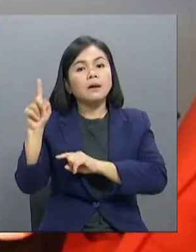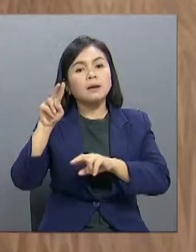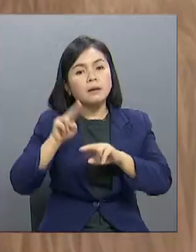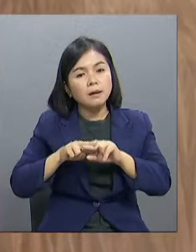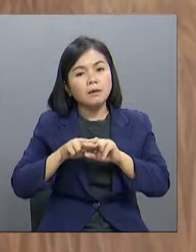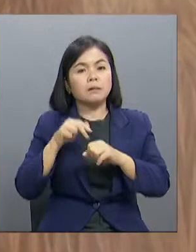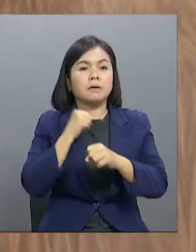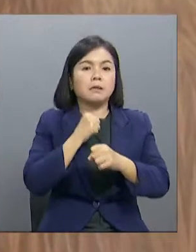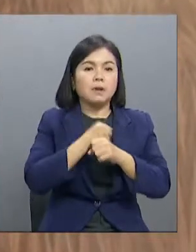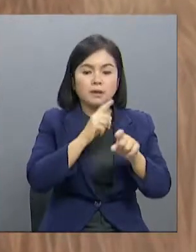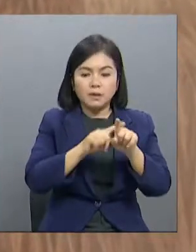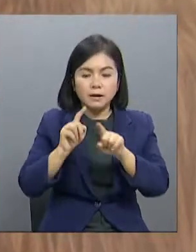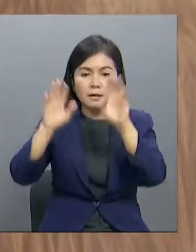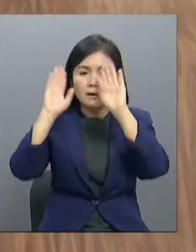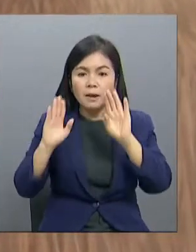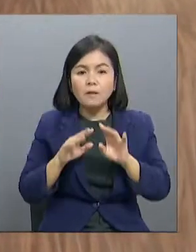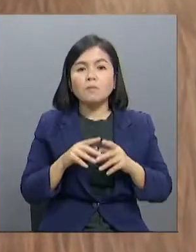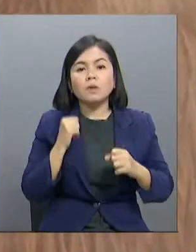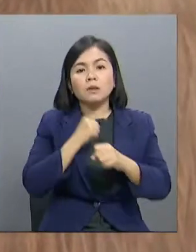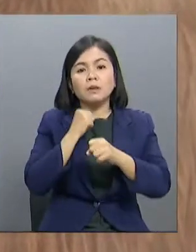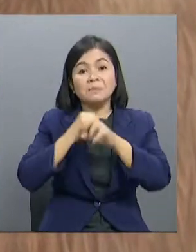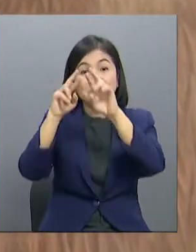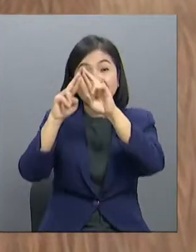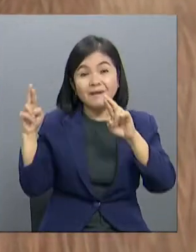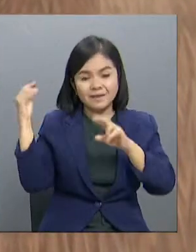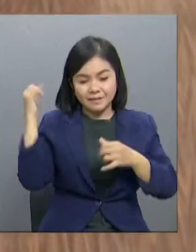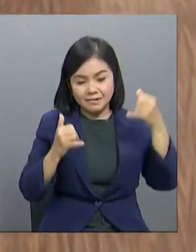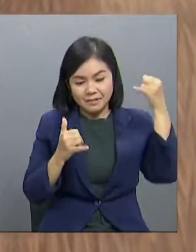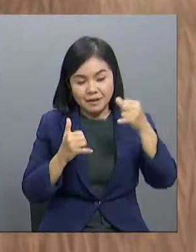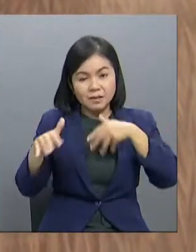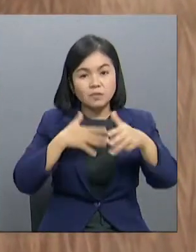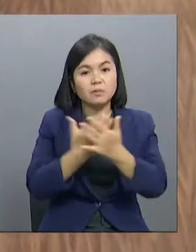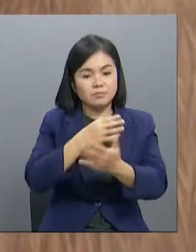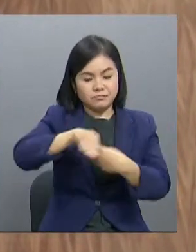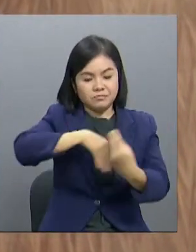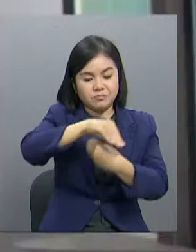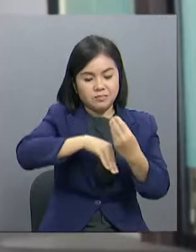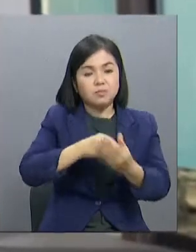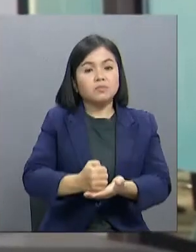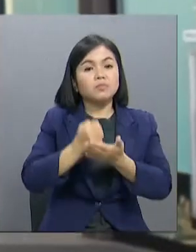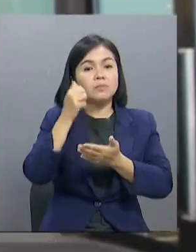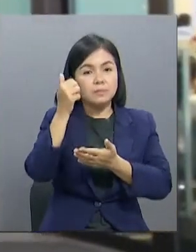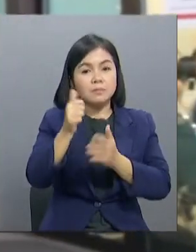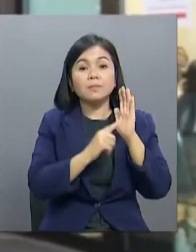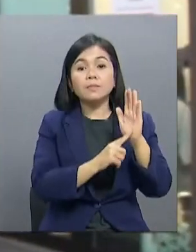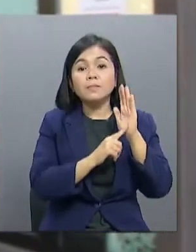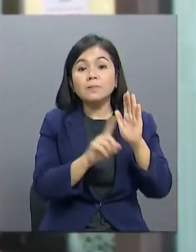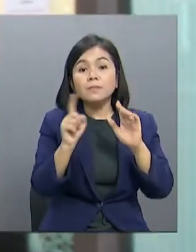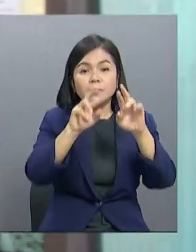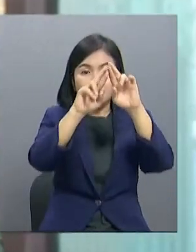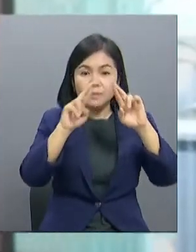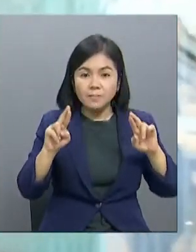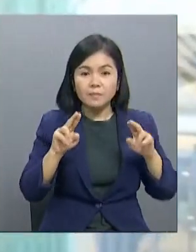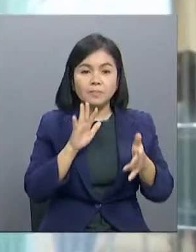นั้นการปรับเปลี่ยนมาสู่ business ใหม่ๆก็อาจทำให้สามารถสร้างรายได้ให้กับธุรกิจได้อีกทางหนึ่งเช่นการเปิดศูนย์ดู